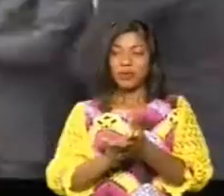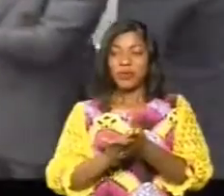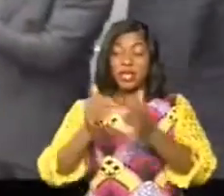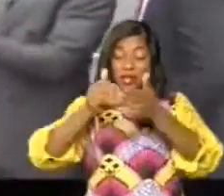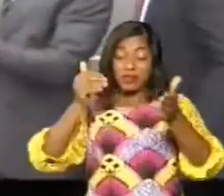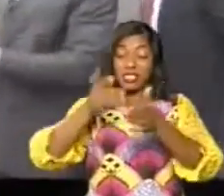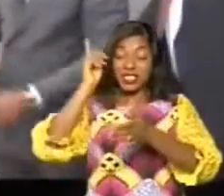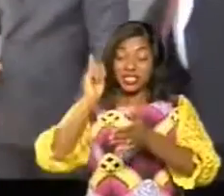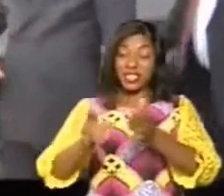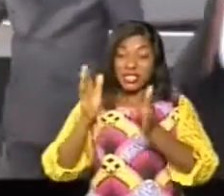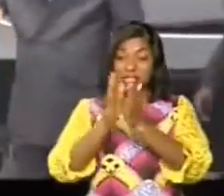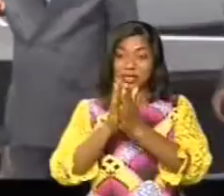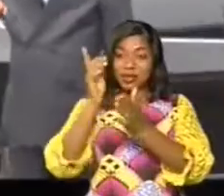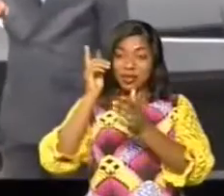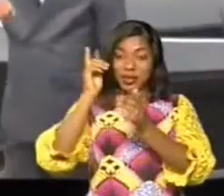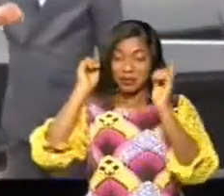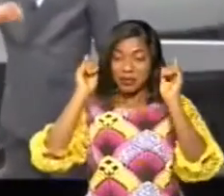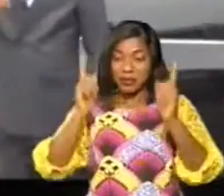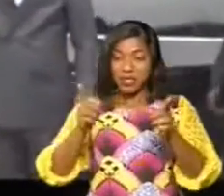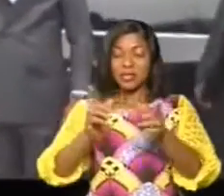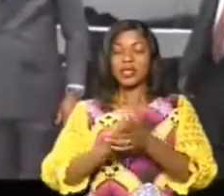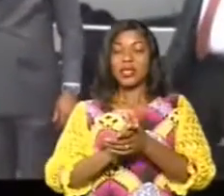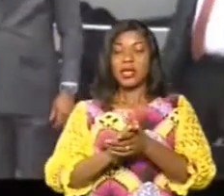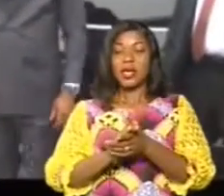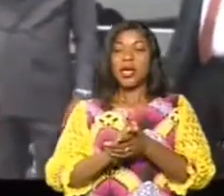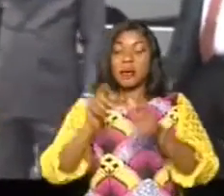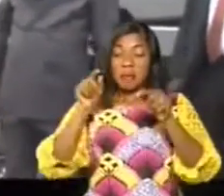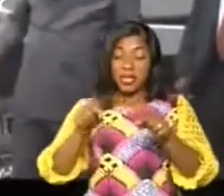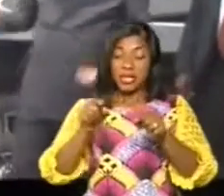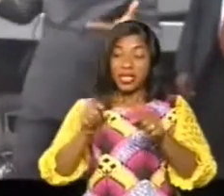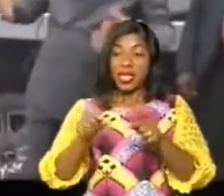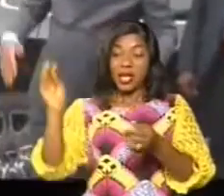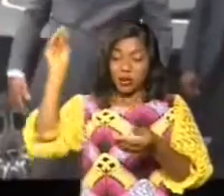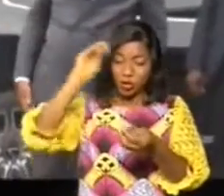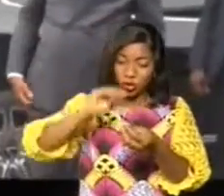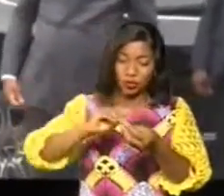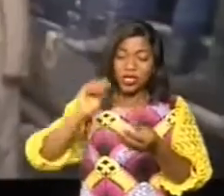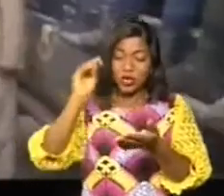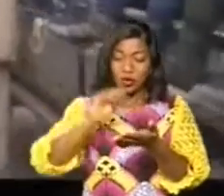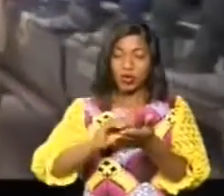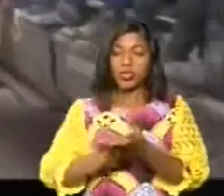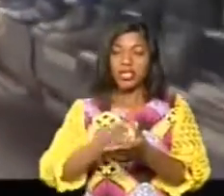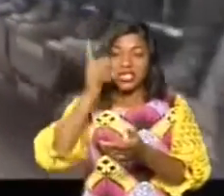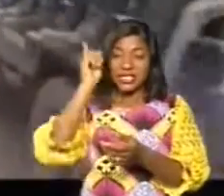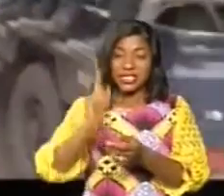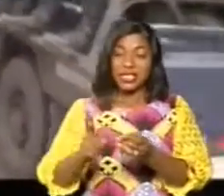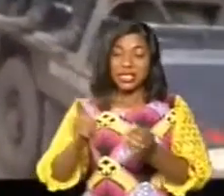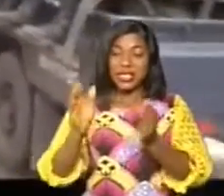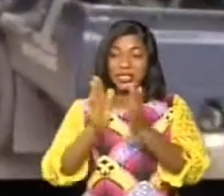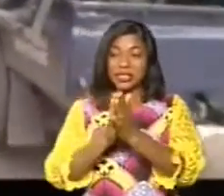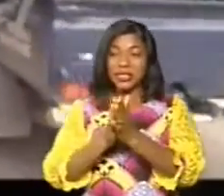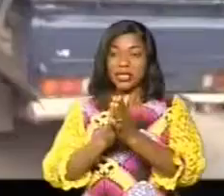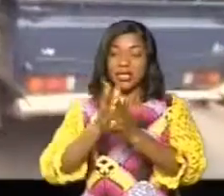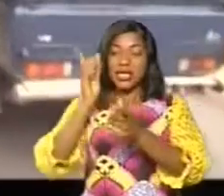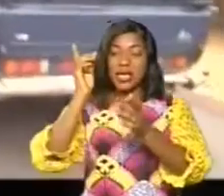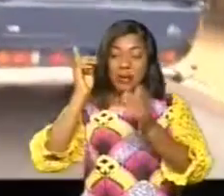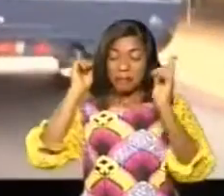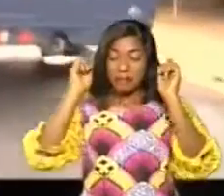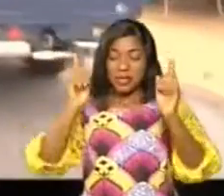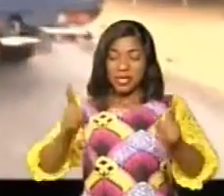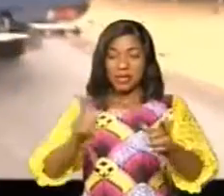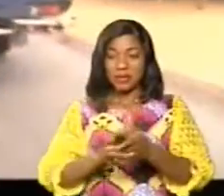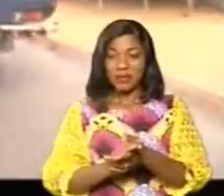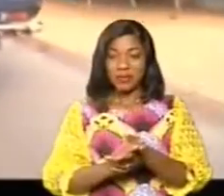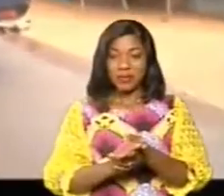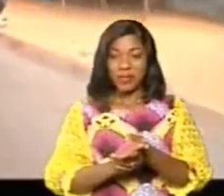Transco, réceptionnée ici à Kasangoulou par l'envoyé spécial du chef de l'État, Massamba Kinoani, qui s'est fait accompagner